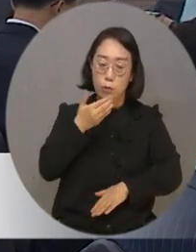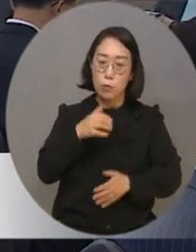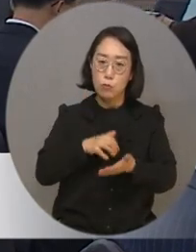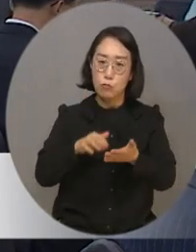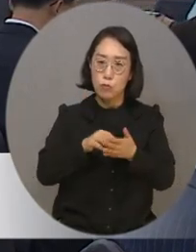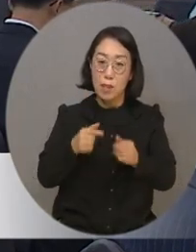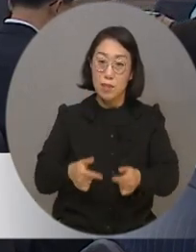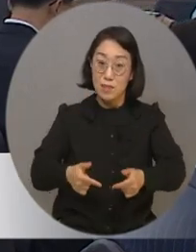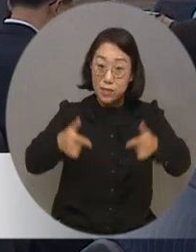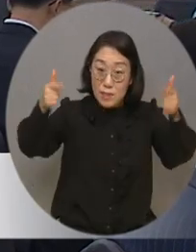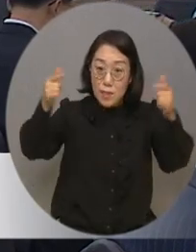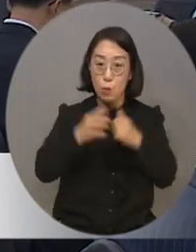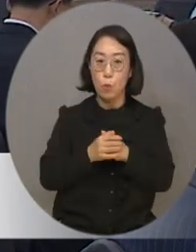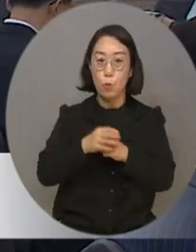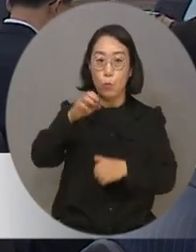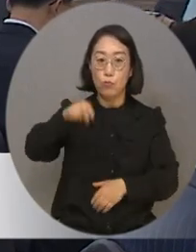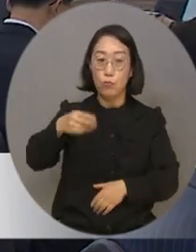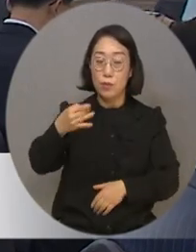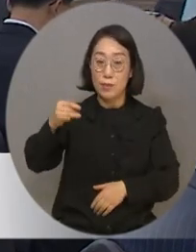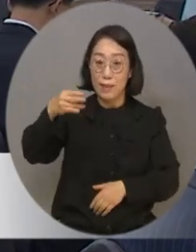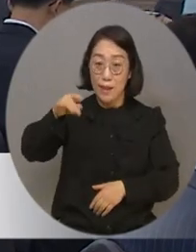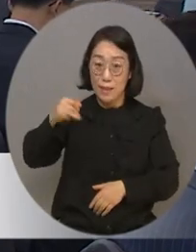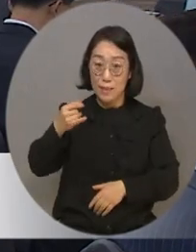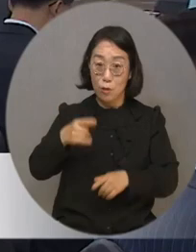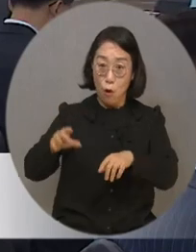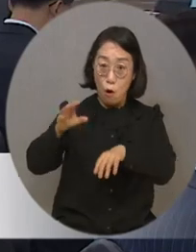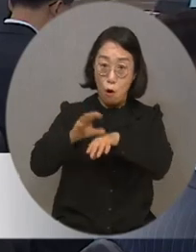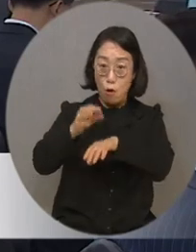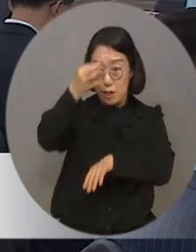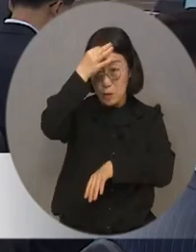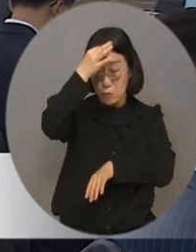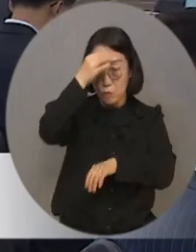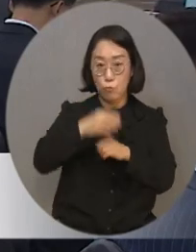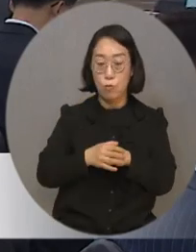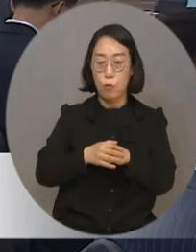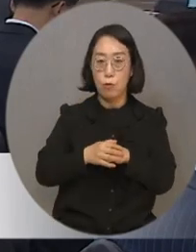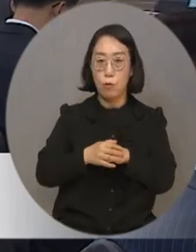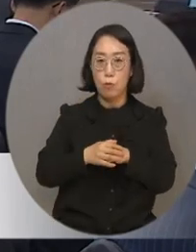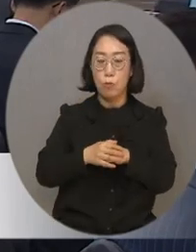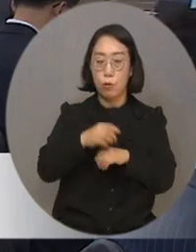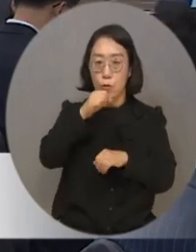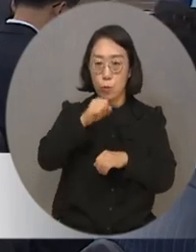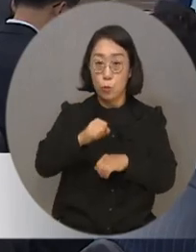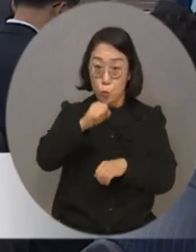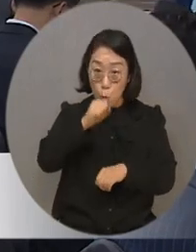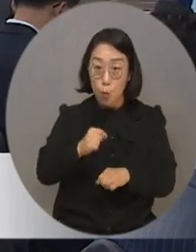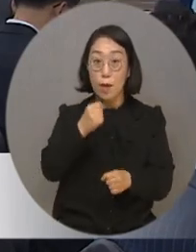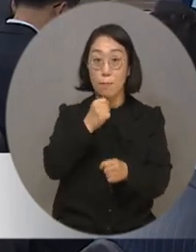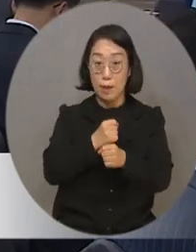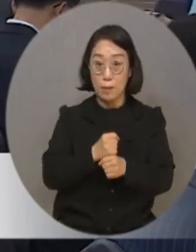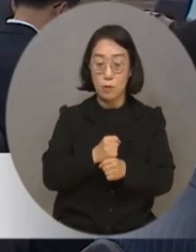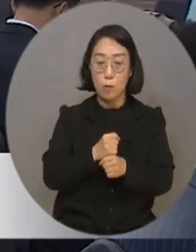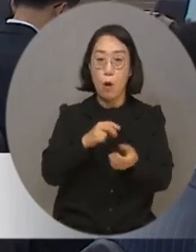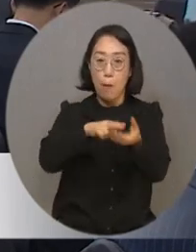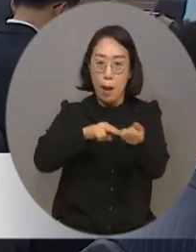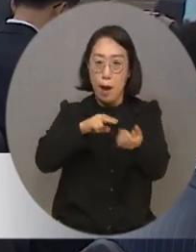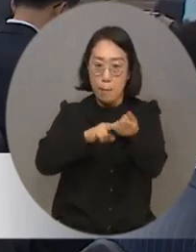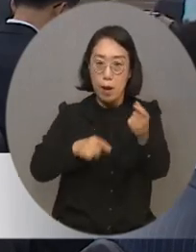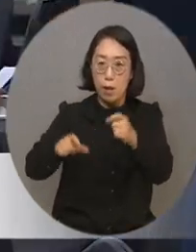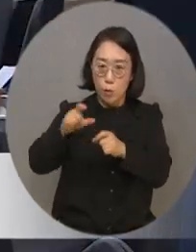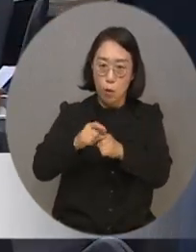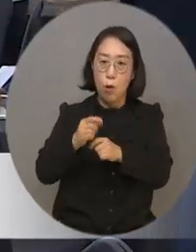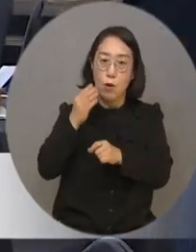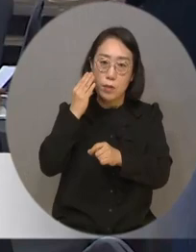또 푸드테크를 가미해서 부가가치를 높여서 우리 농산물 소비 촉진에